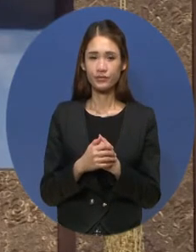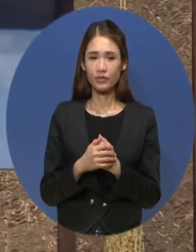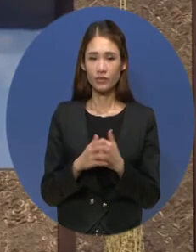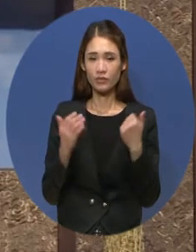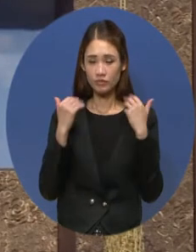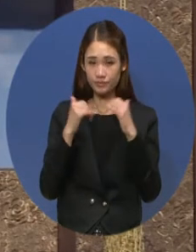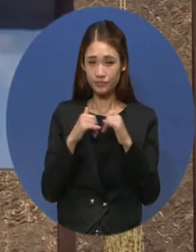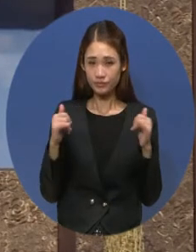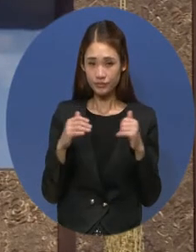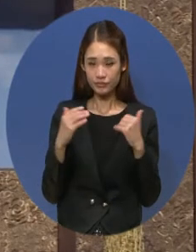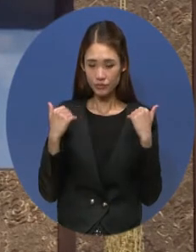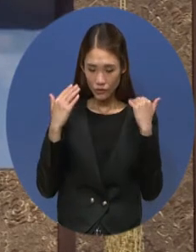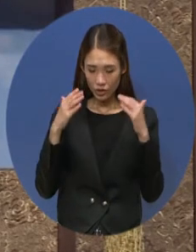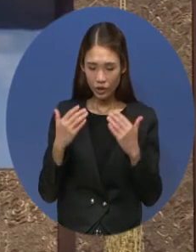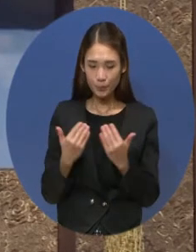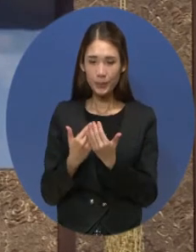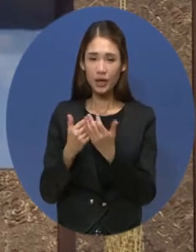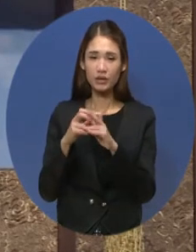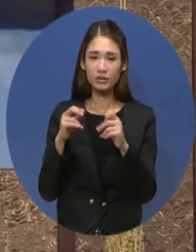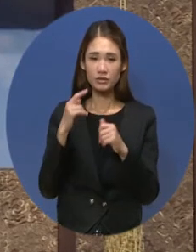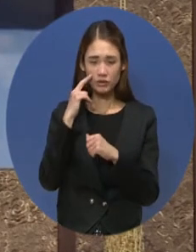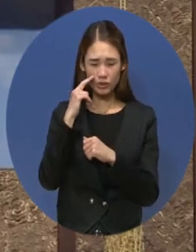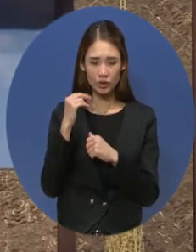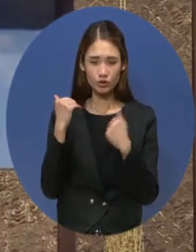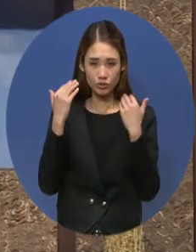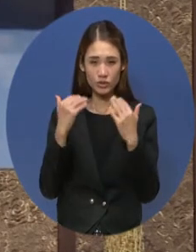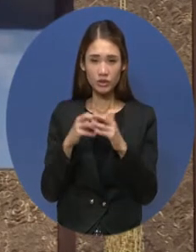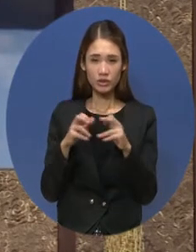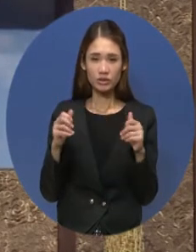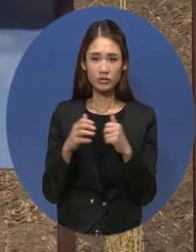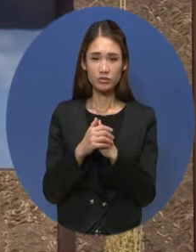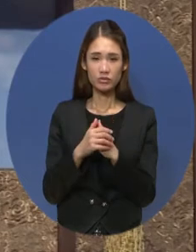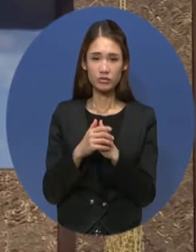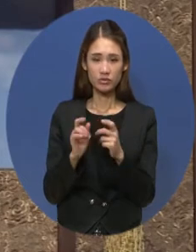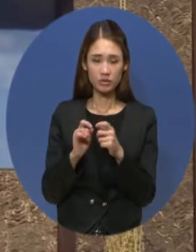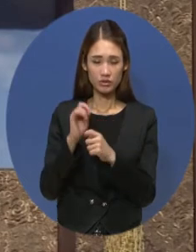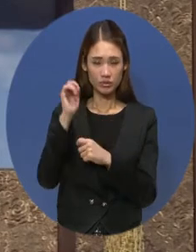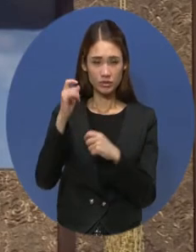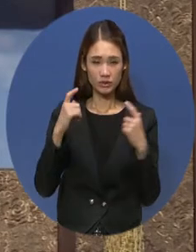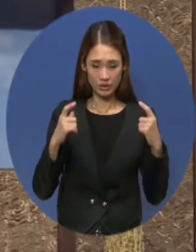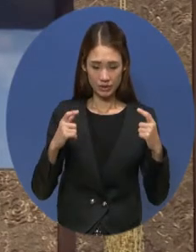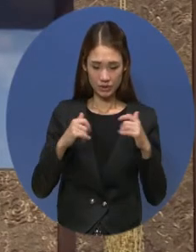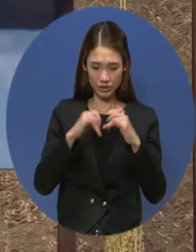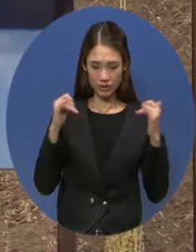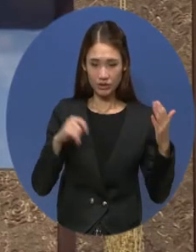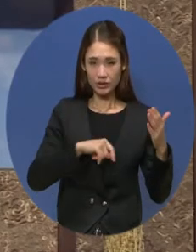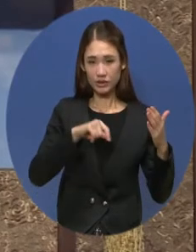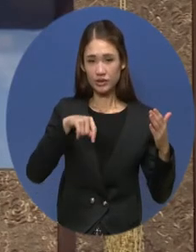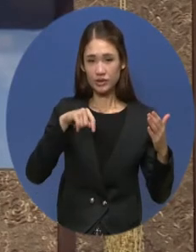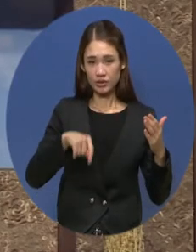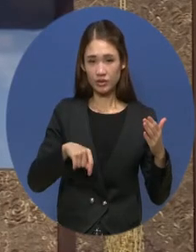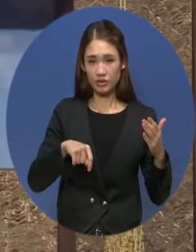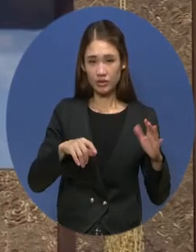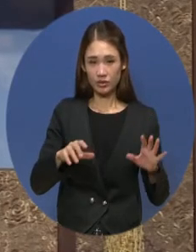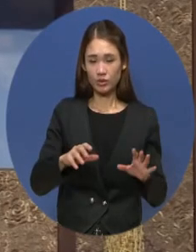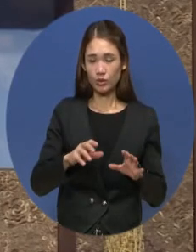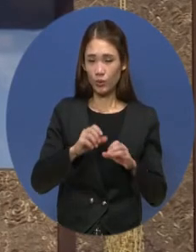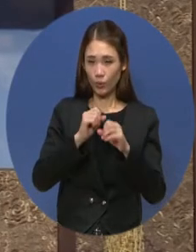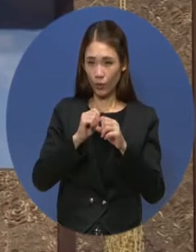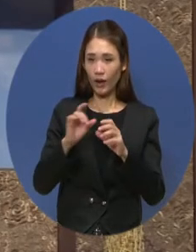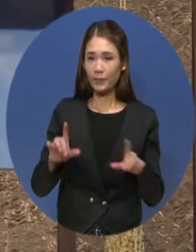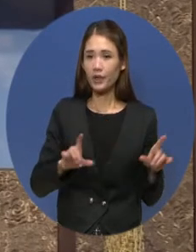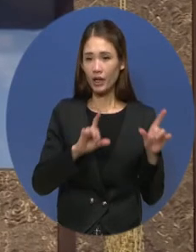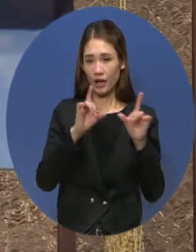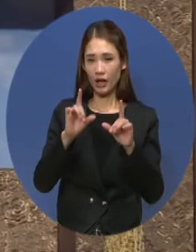성인 장애인 성인 발달장애인 최종 쯤 발달장애 인들이 장기적으로 우리 지역사회의 대해서 이